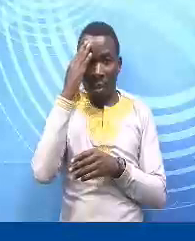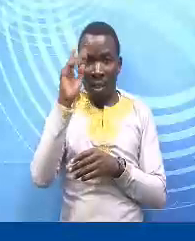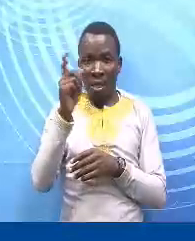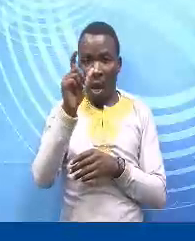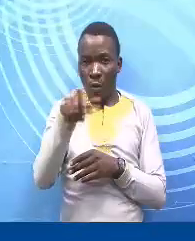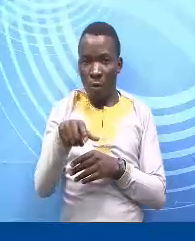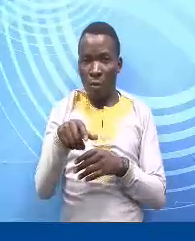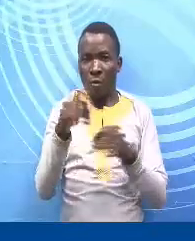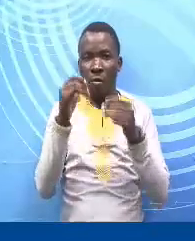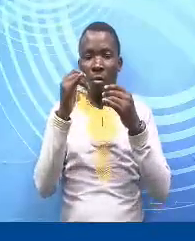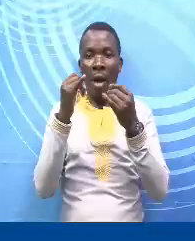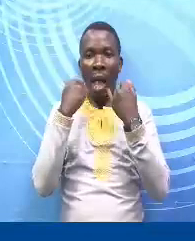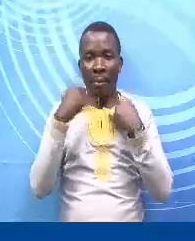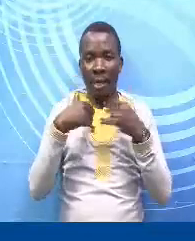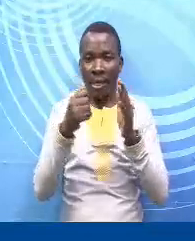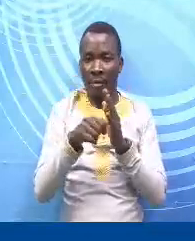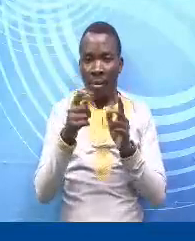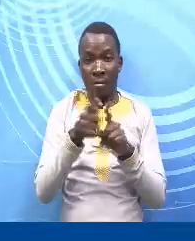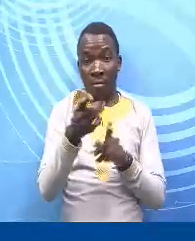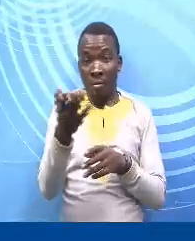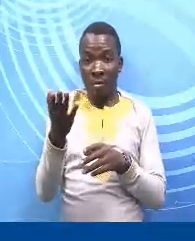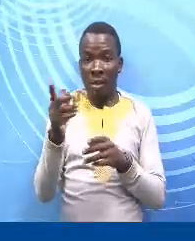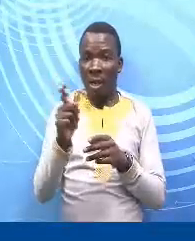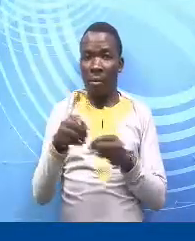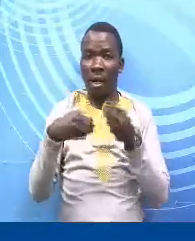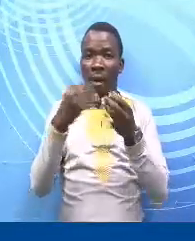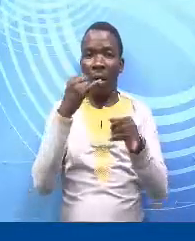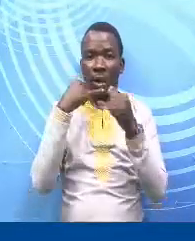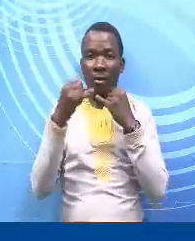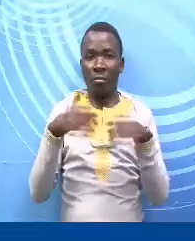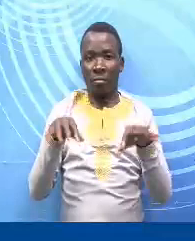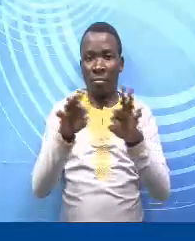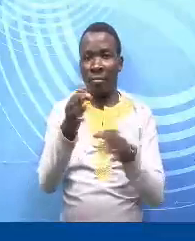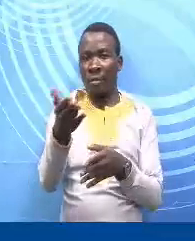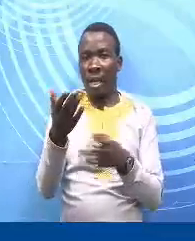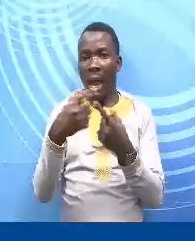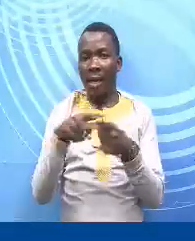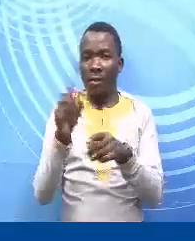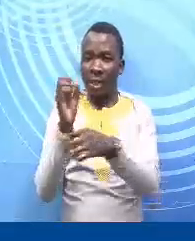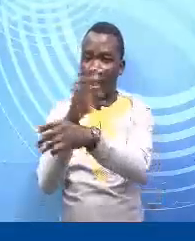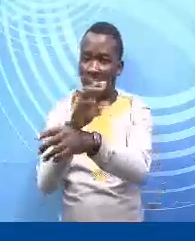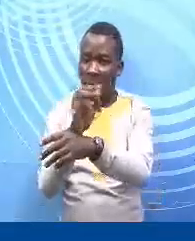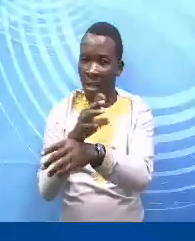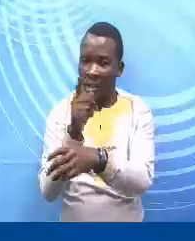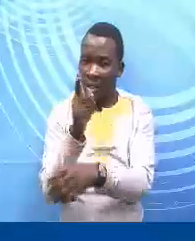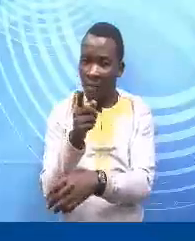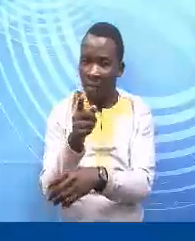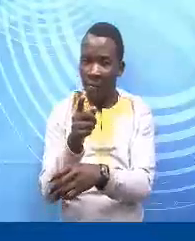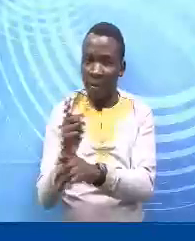ugeze angezaho icyo kibazo ntabwo nagira ngo nabasha kuguha amakuru afatika inama nabagira nuko